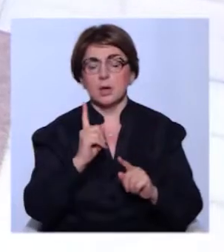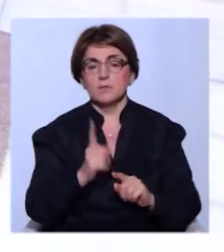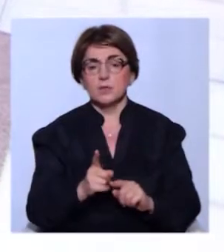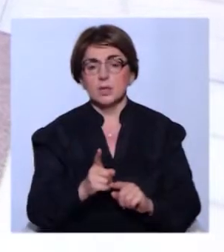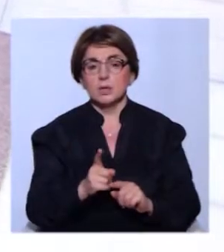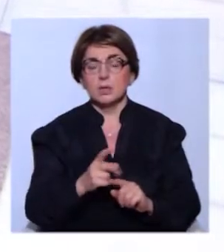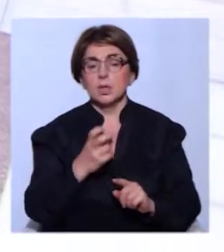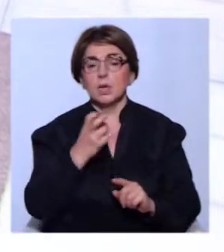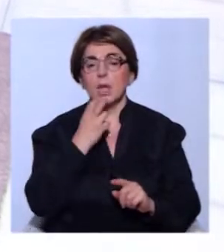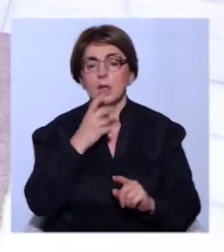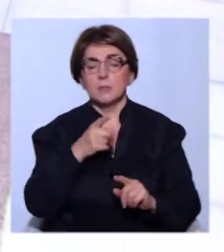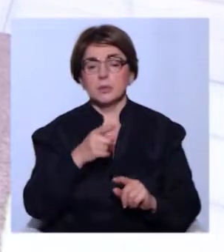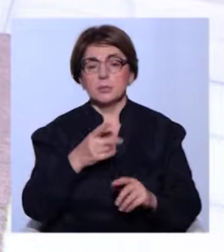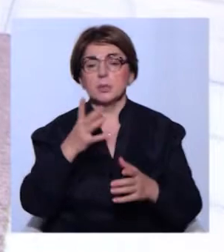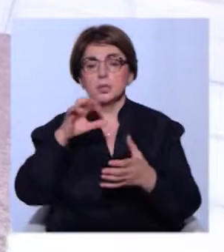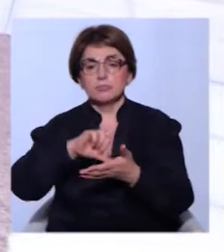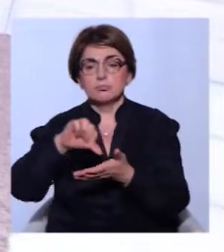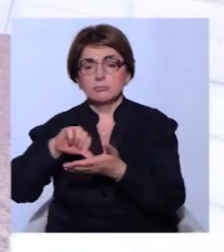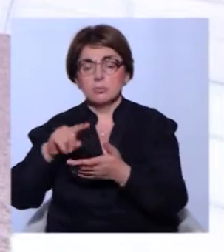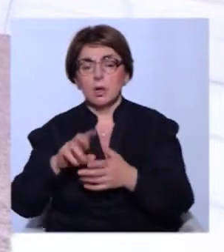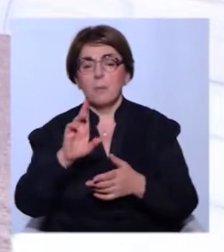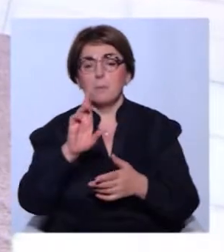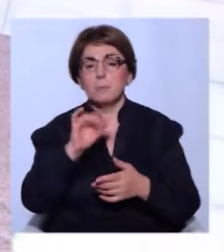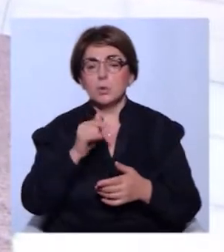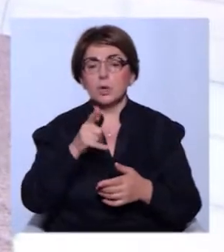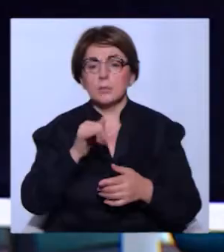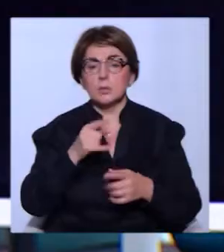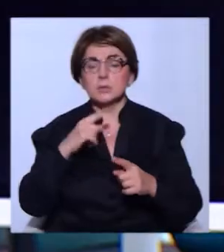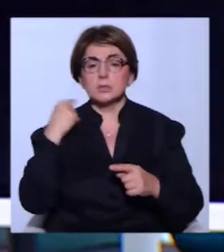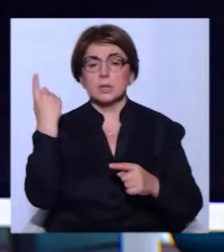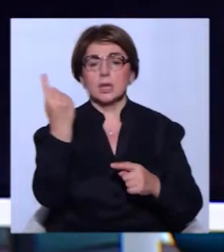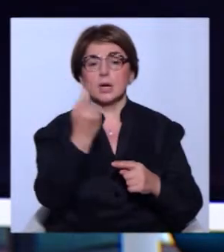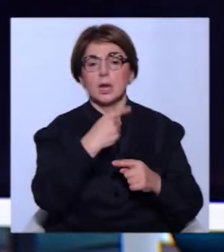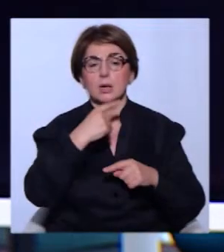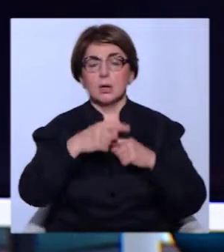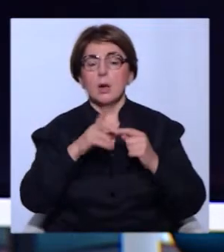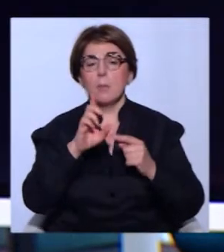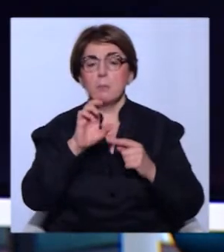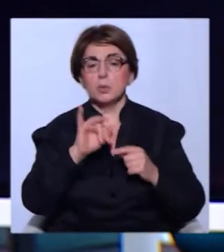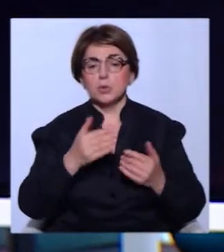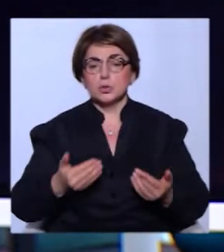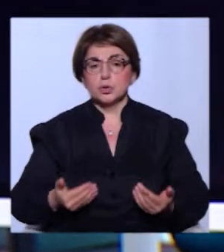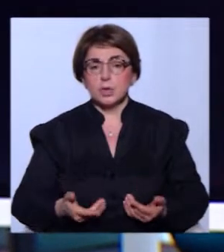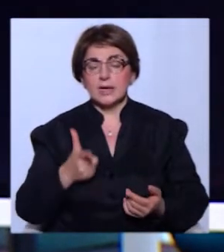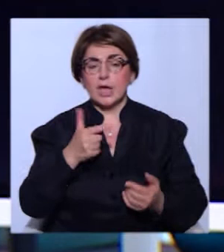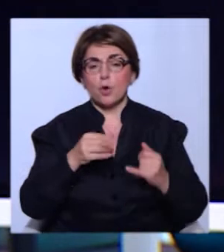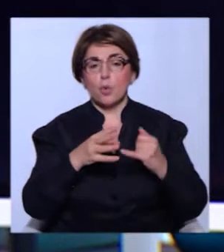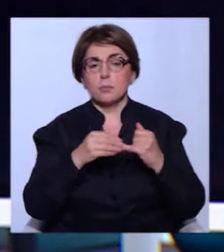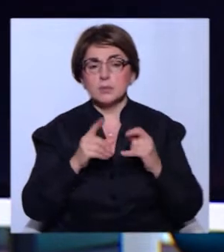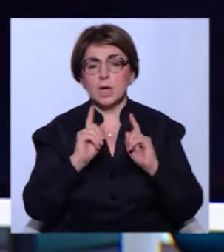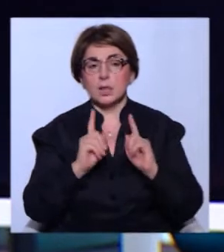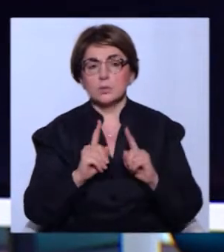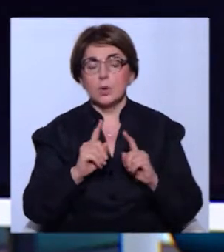ვინაიდან ელემენტები ჩაბმული არიან ბიოგეოქიმიურ წრებრუნვაში. ბიო სიცოცხლეს ნიშნავს, გეო მიწას,